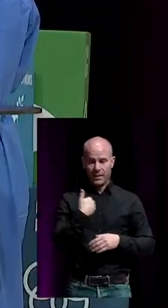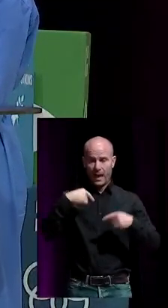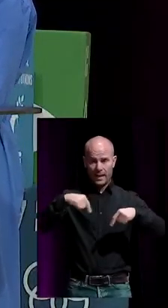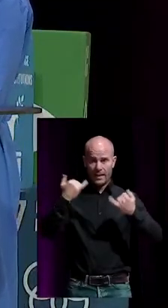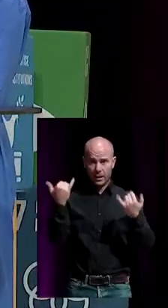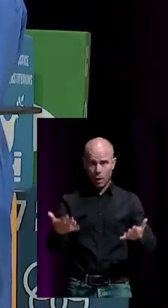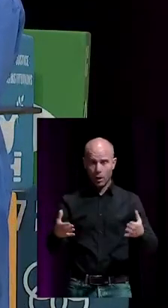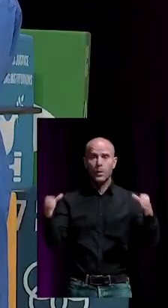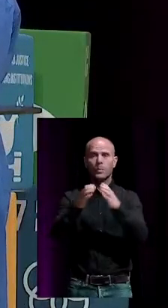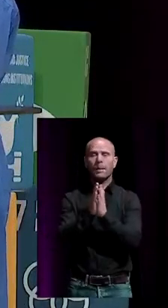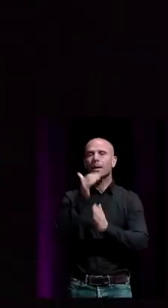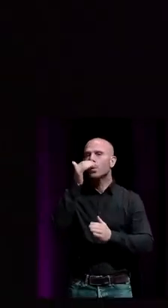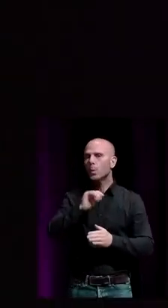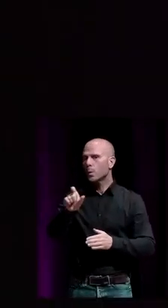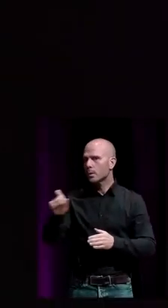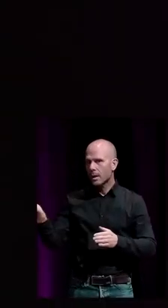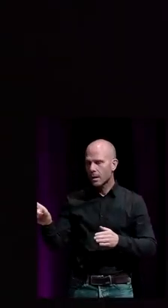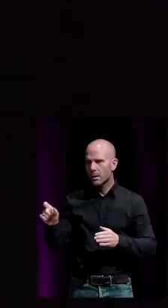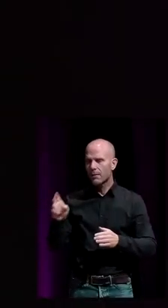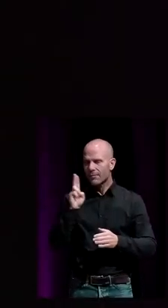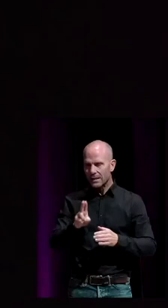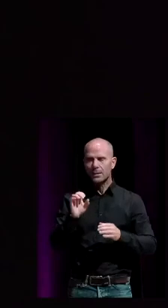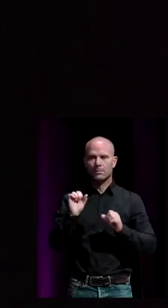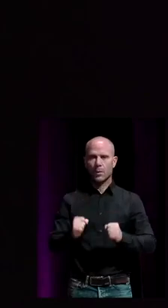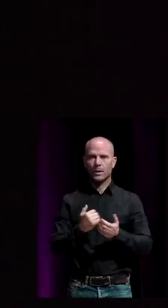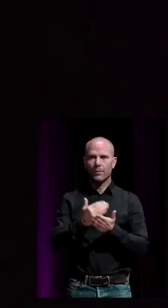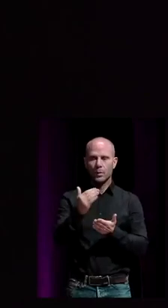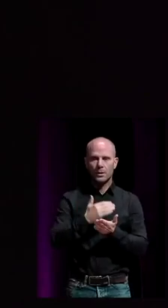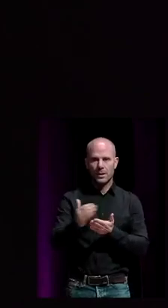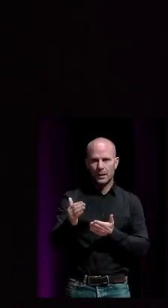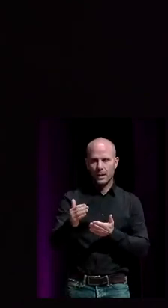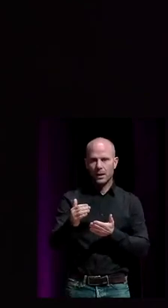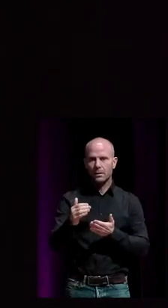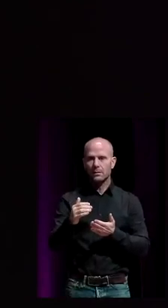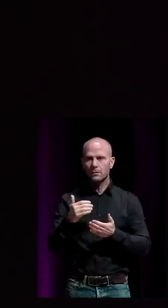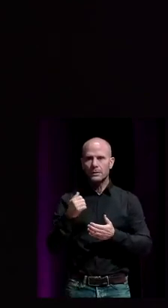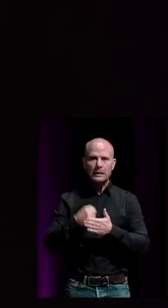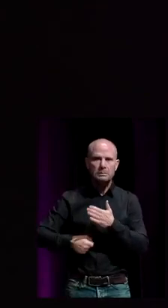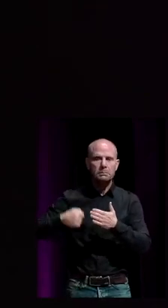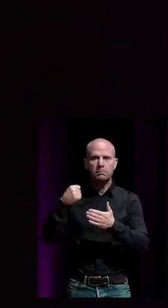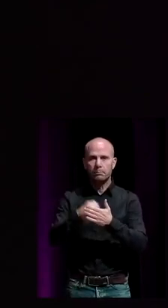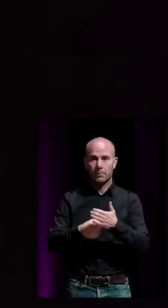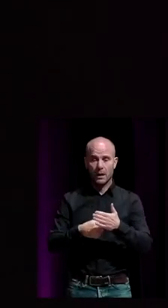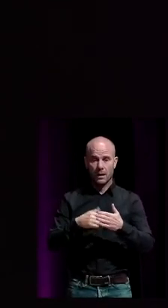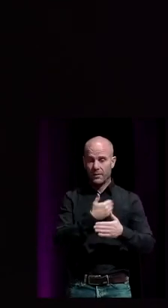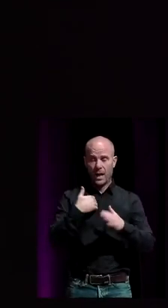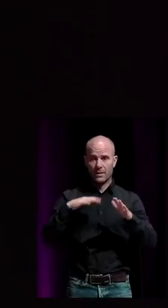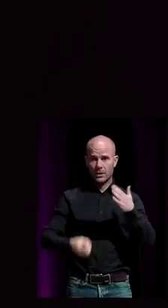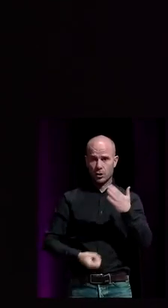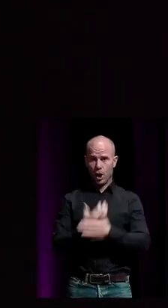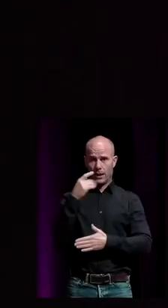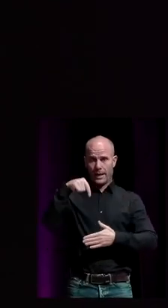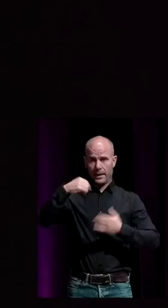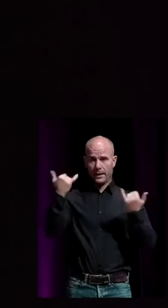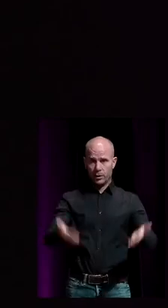tillsammans med er unga faktiskt nu går vidare och fortsätter den här rörelsen som vi har startat här